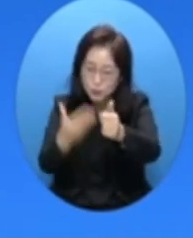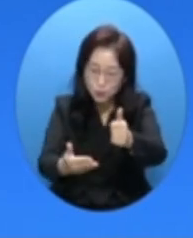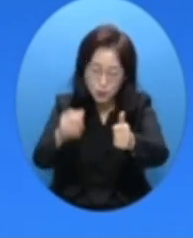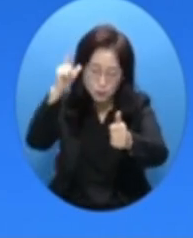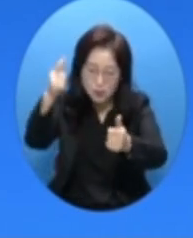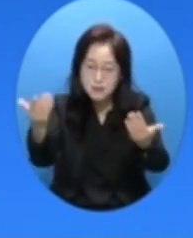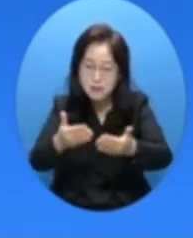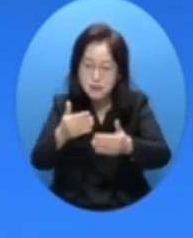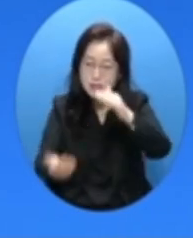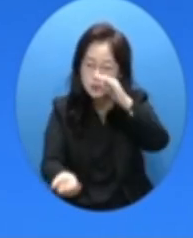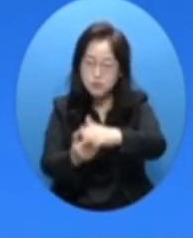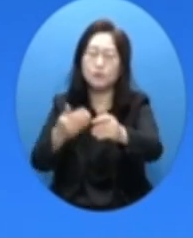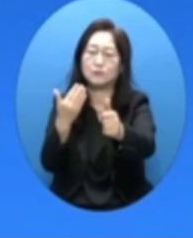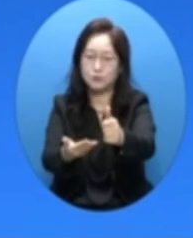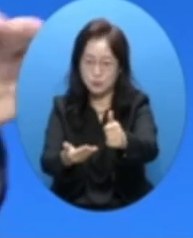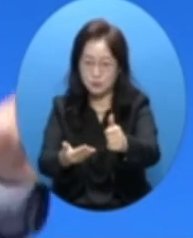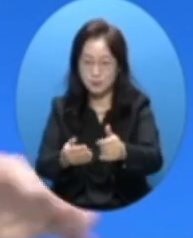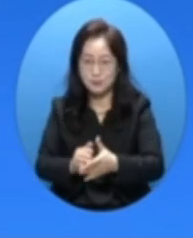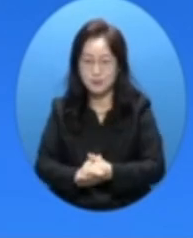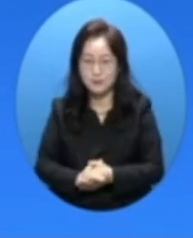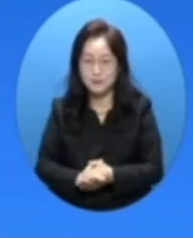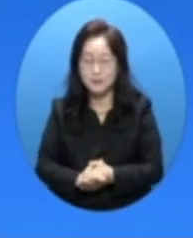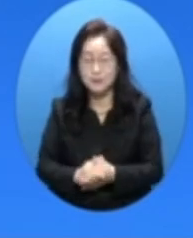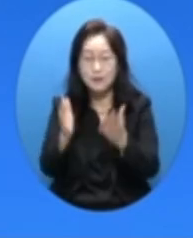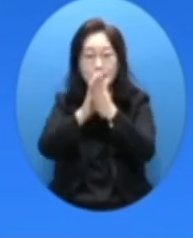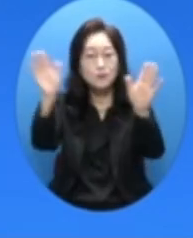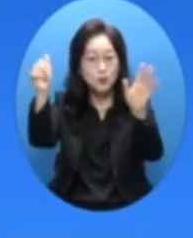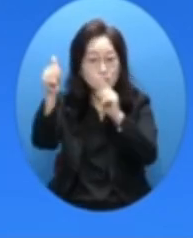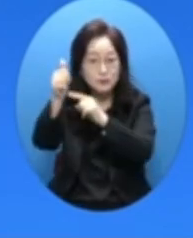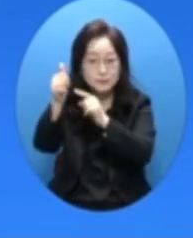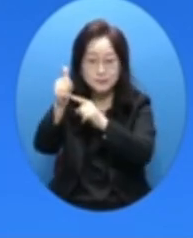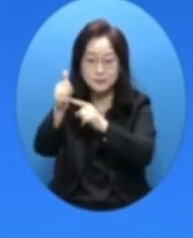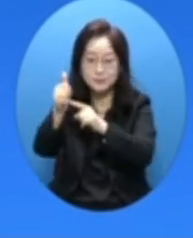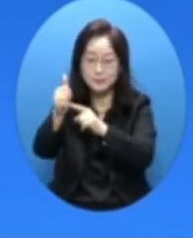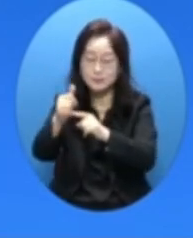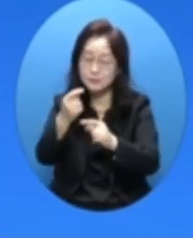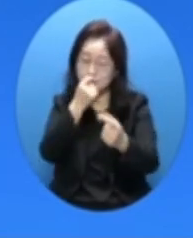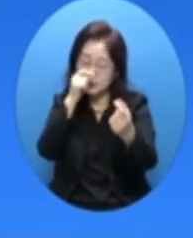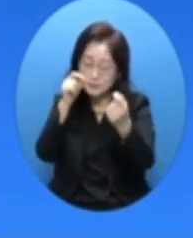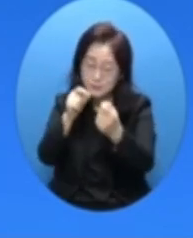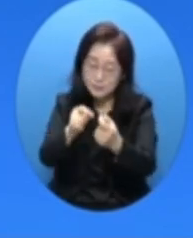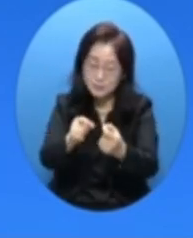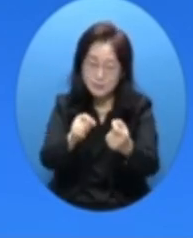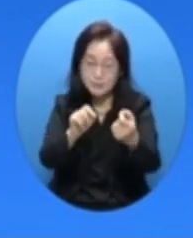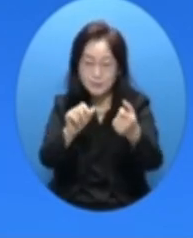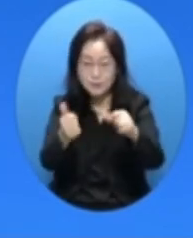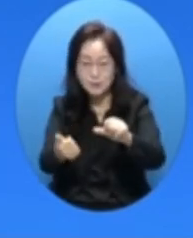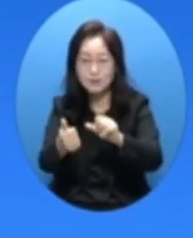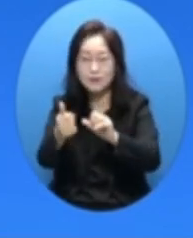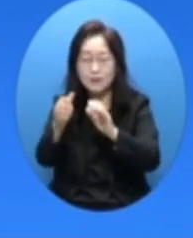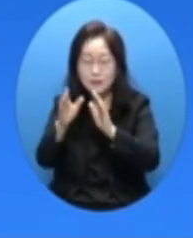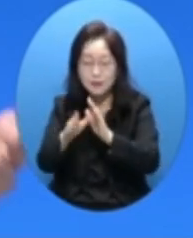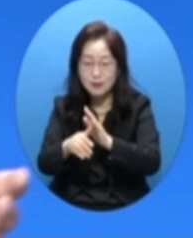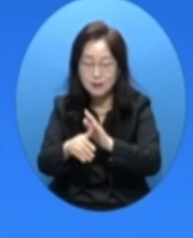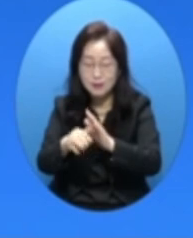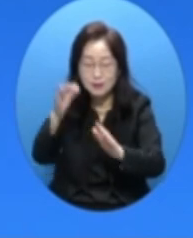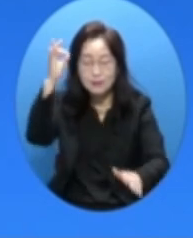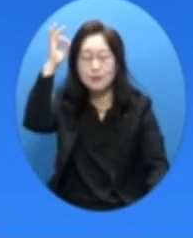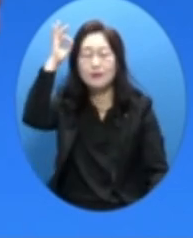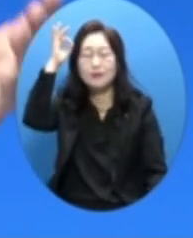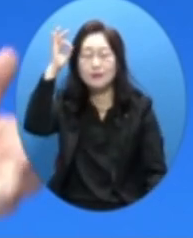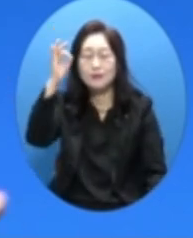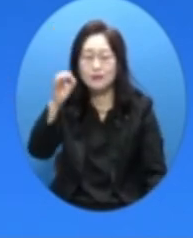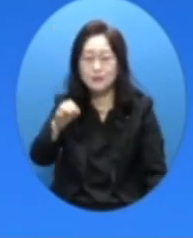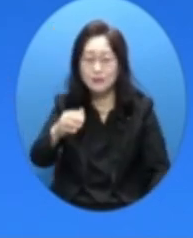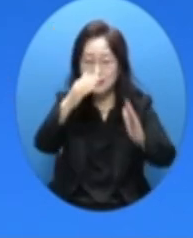역사를 이루시는 것입니다 모세가 임종이 가까웠을 때에 7개 멸종을 회복하면서 저들에게 말할